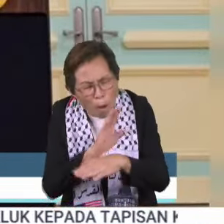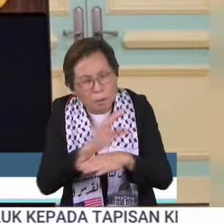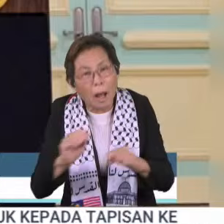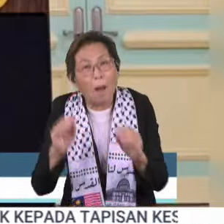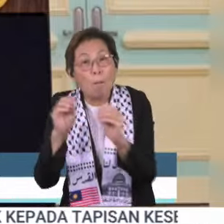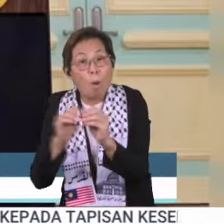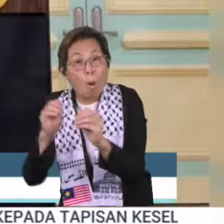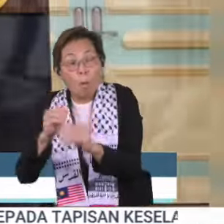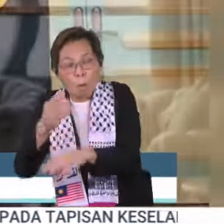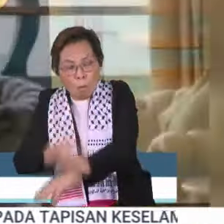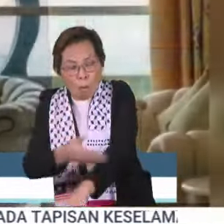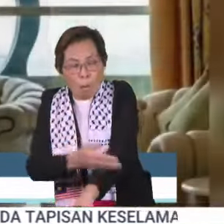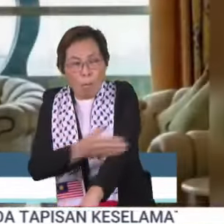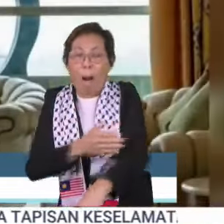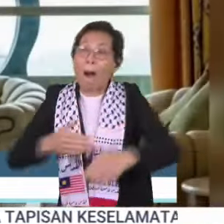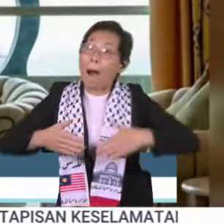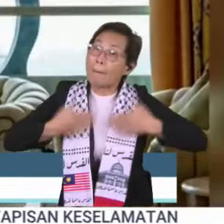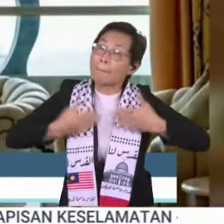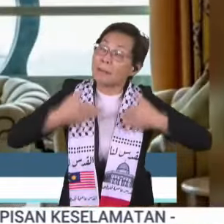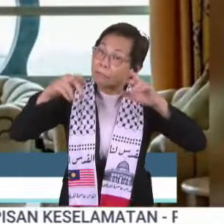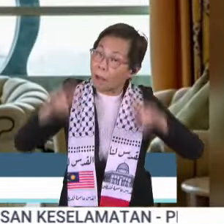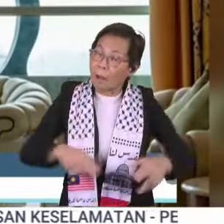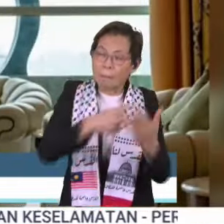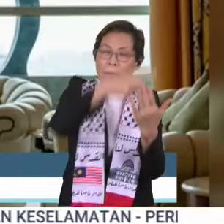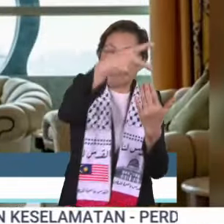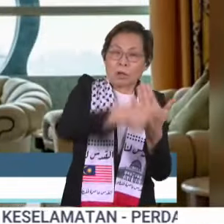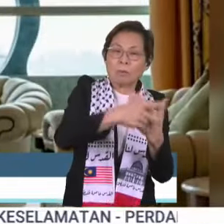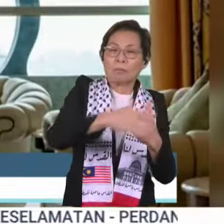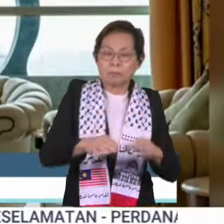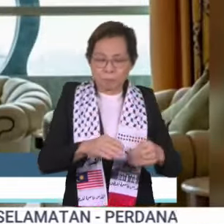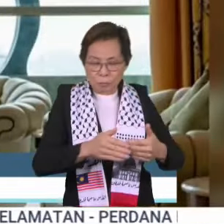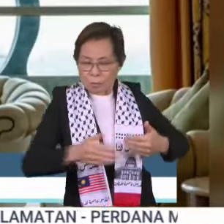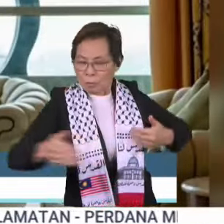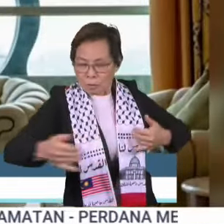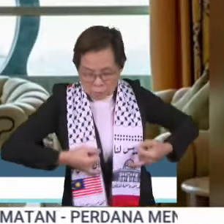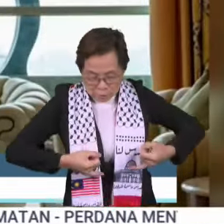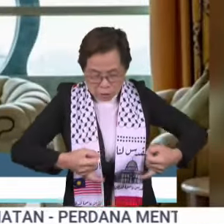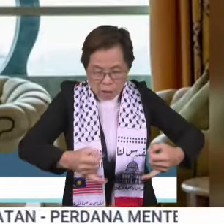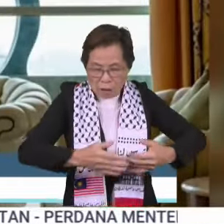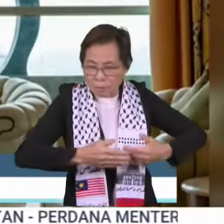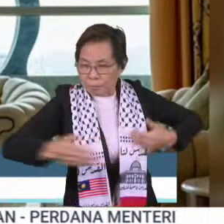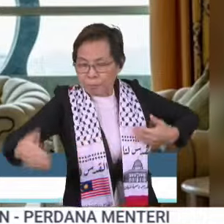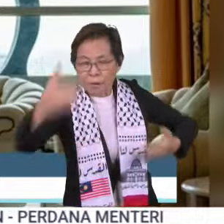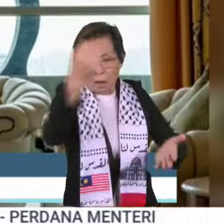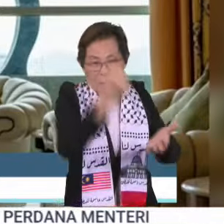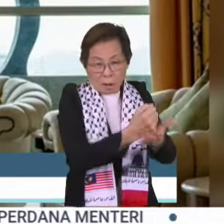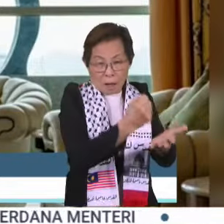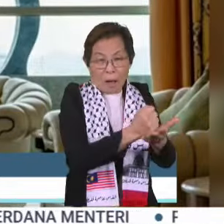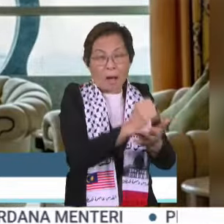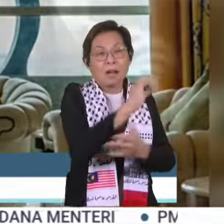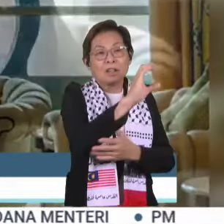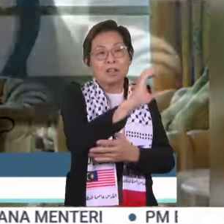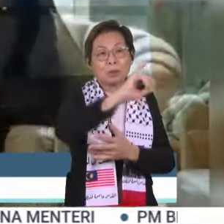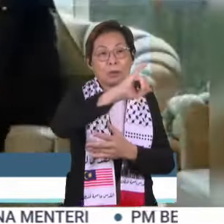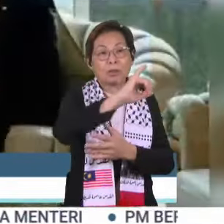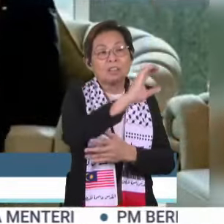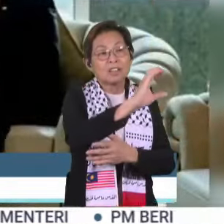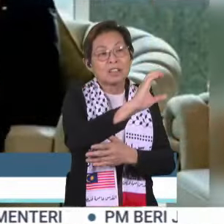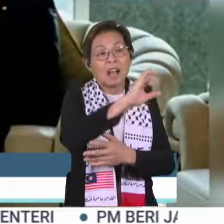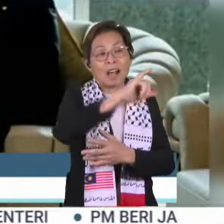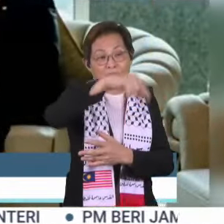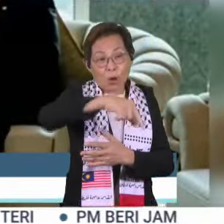dan meningkatkan kesejahteraan rakyat projek itu termasuk jajaran Jalan Antara kompleks kastam imigresen dan kuarantin